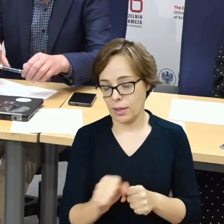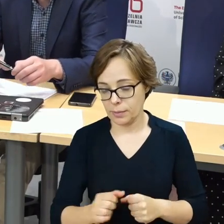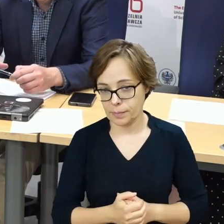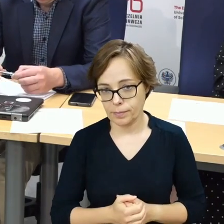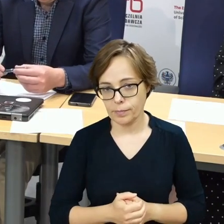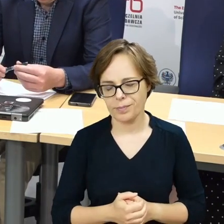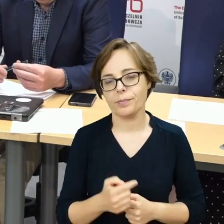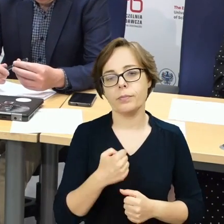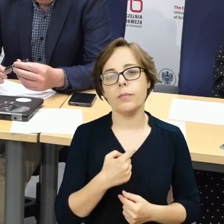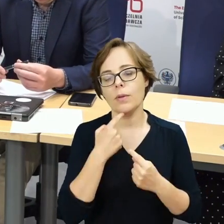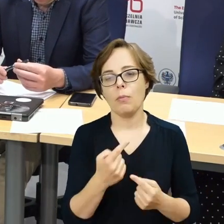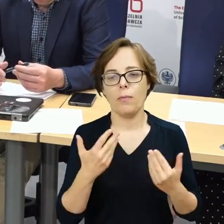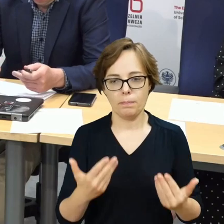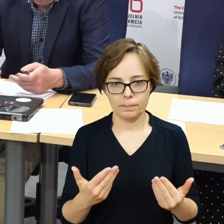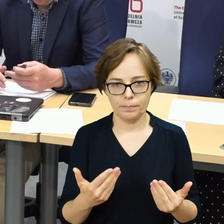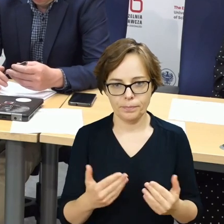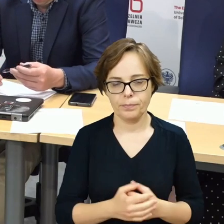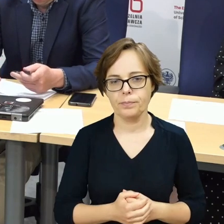ten sposób, jednak